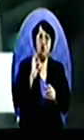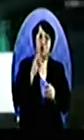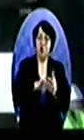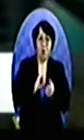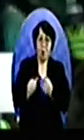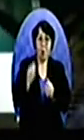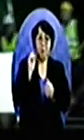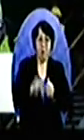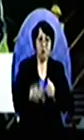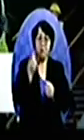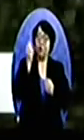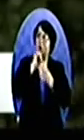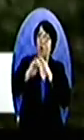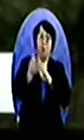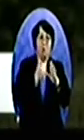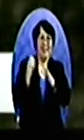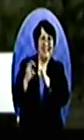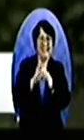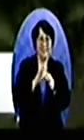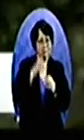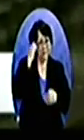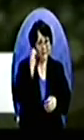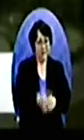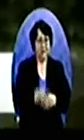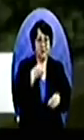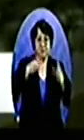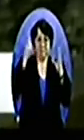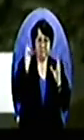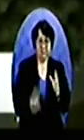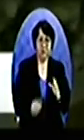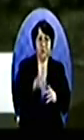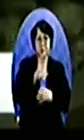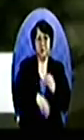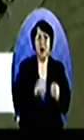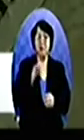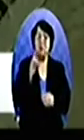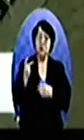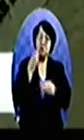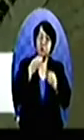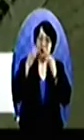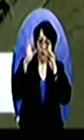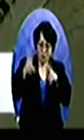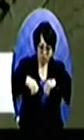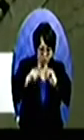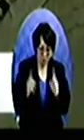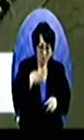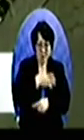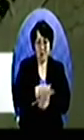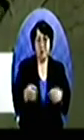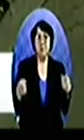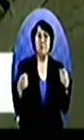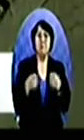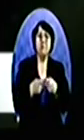тооцоо гүйлгээг зарцаах хүртэл шийдвэр гаргаж байжээ. Гадаадын арбитрийн шийдвэрийг хүлээн зөвшөөрч биелүүлэх Нью-Йоркийн 1958 оны конвенцийн